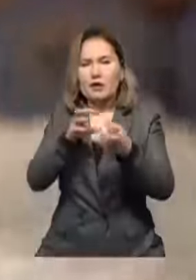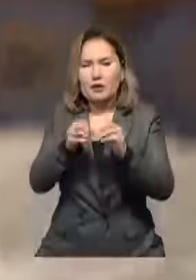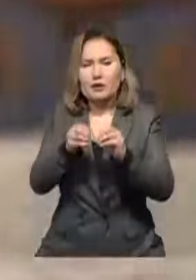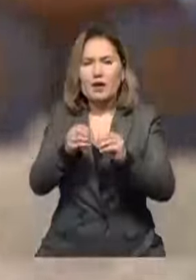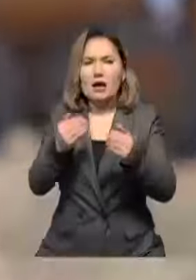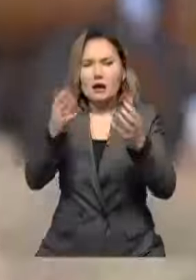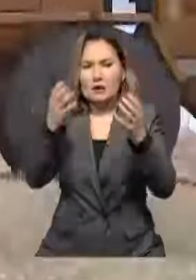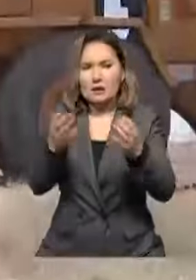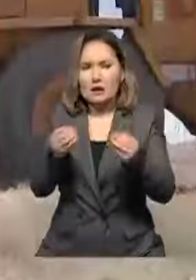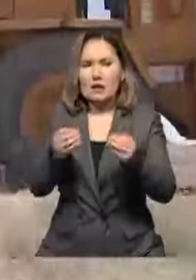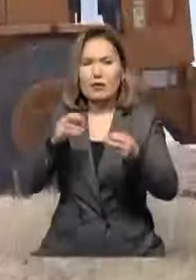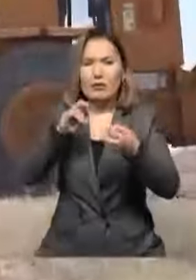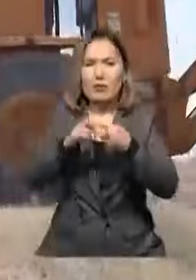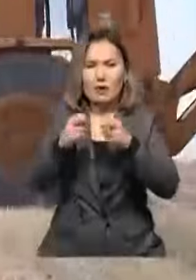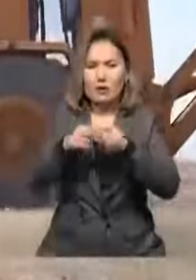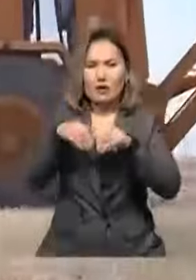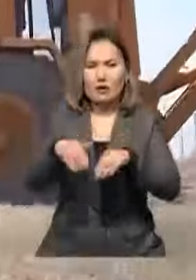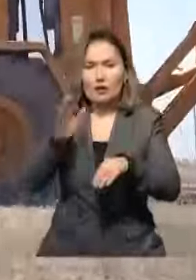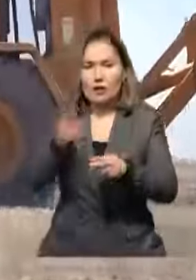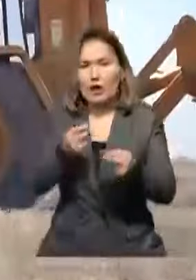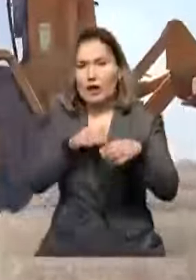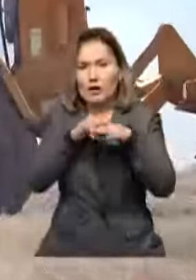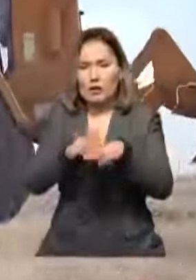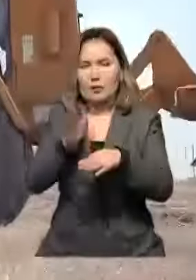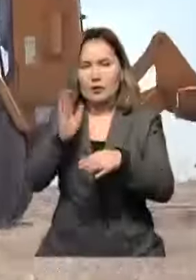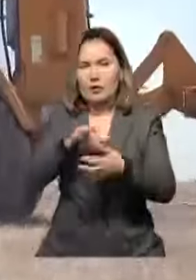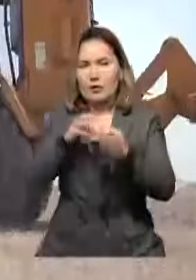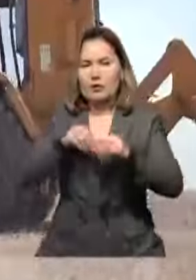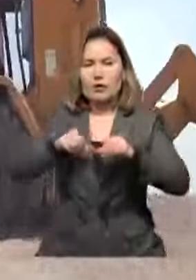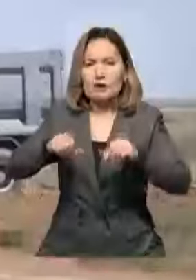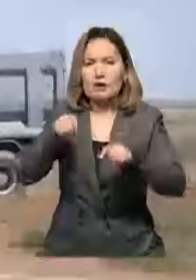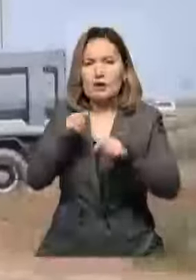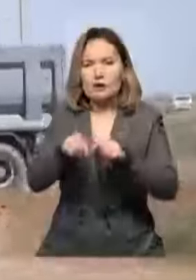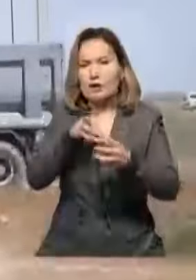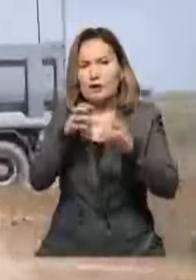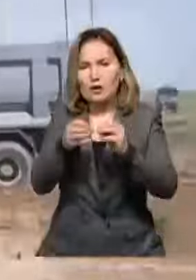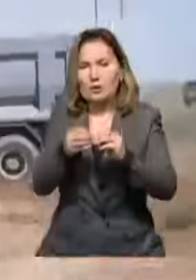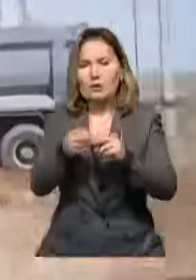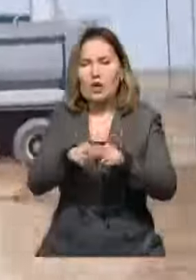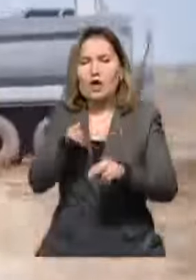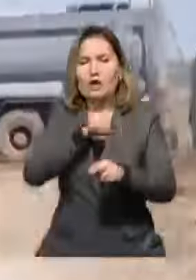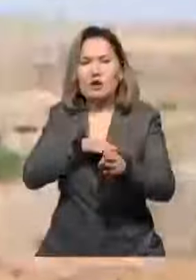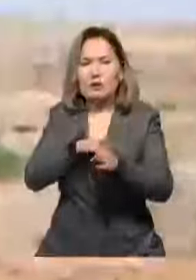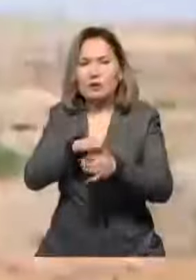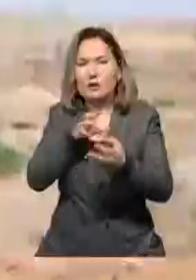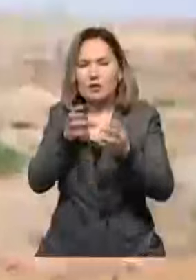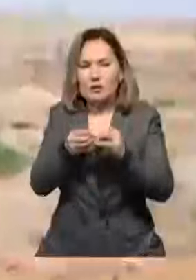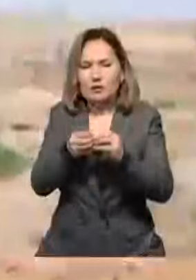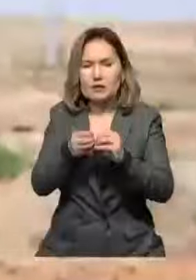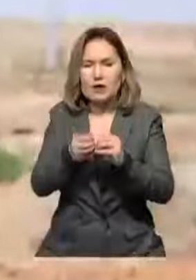таңда кіргізілді, жасақталып жатыр. Бұл сараптамалық қорытындысын алынғанша мынау іргетасын